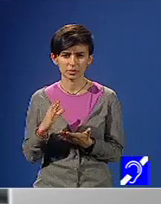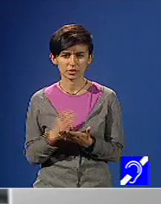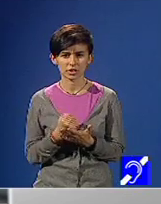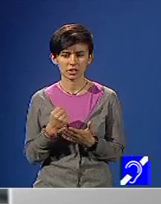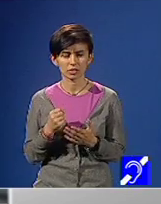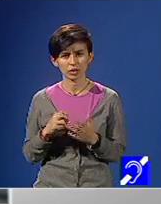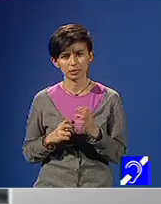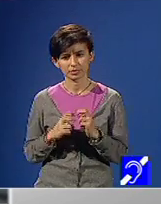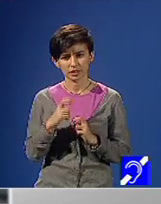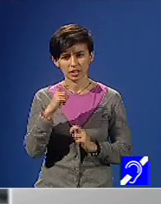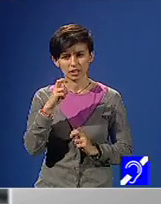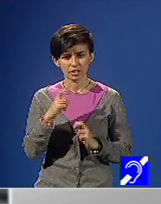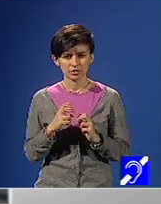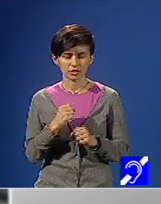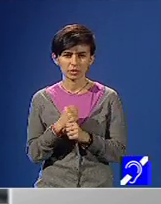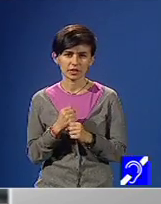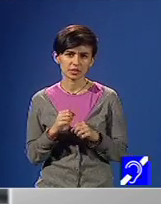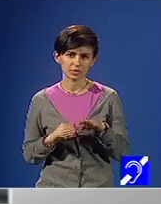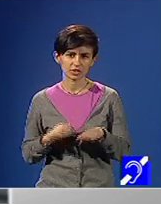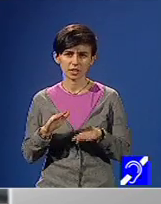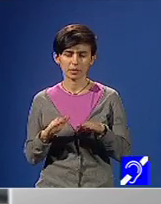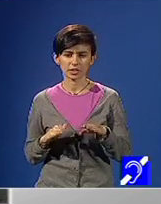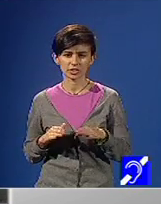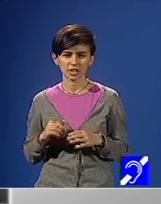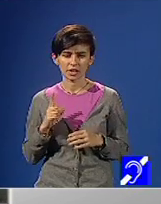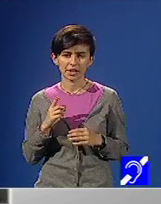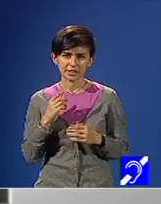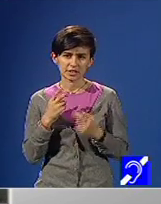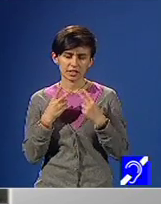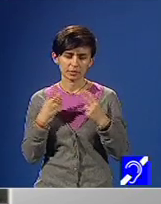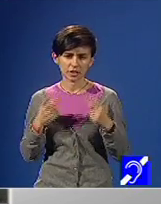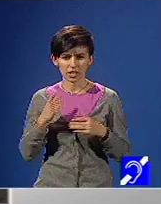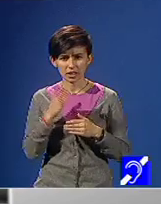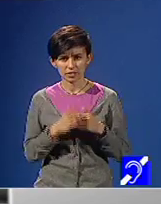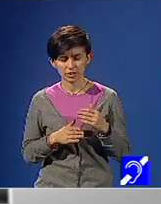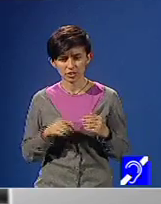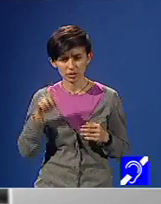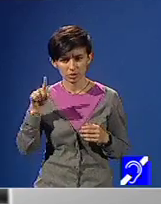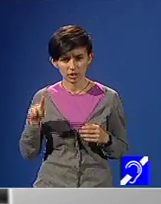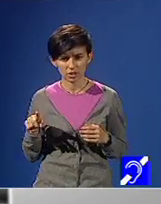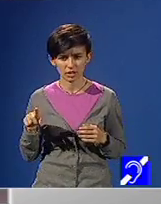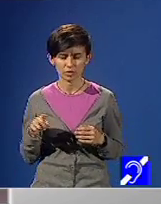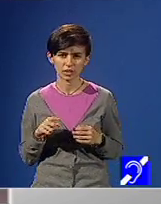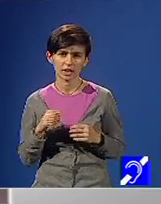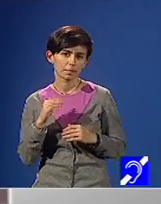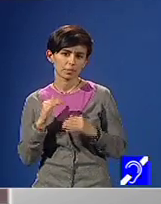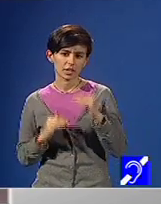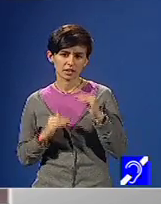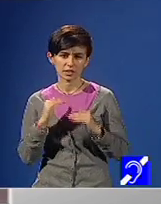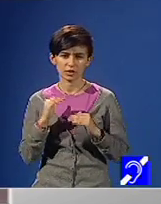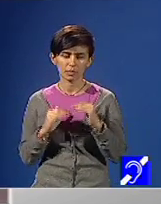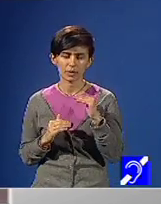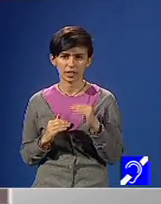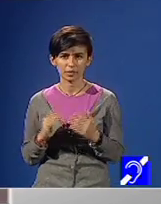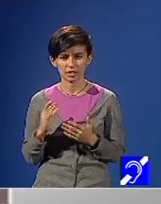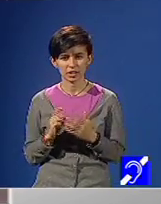care locuim și mai facem niște pași pe scări. Important este că la finalul unei luni ne batem propriile recorduri de a merge pe jos și